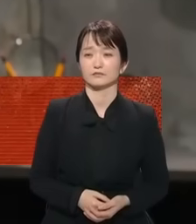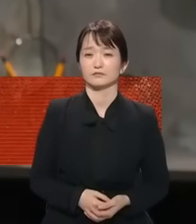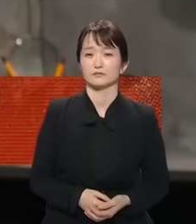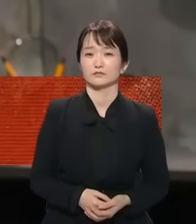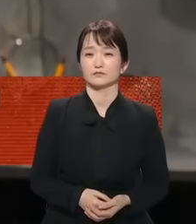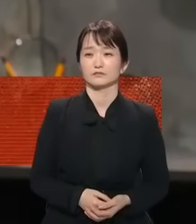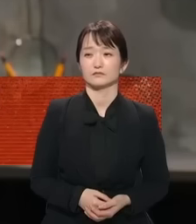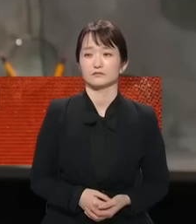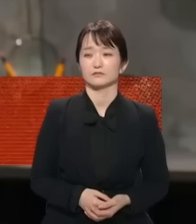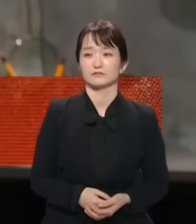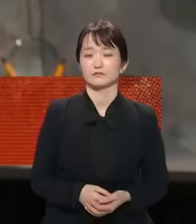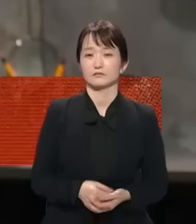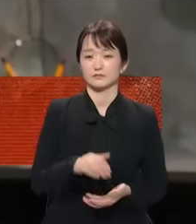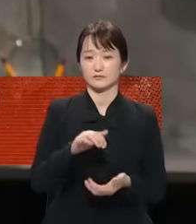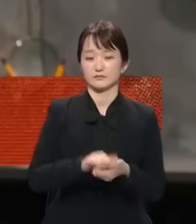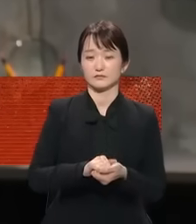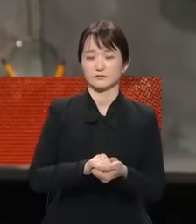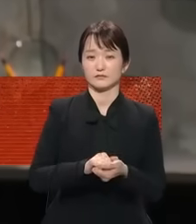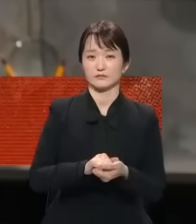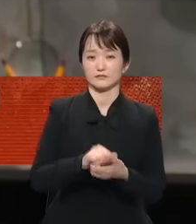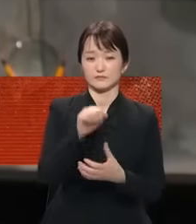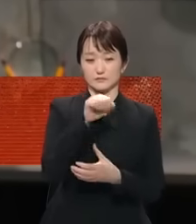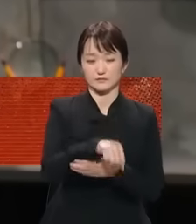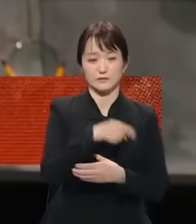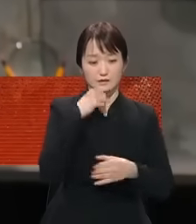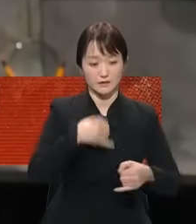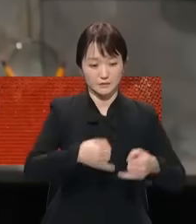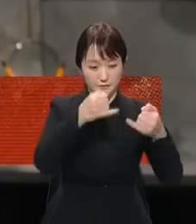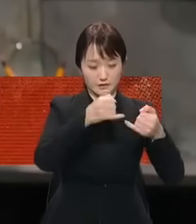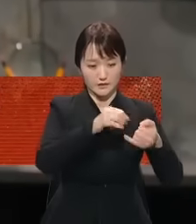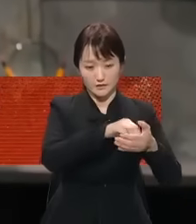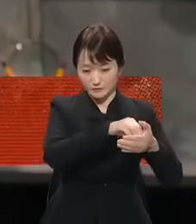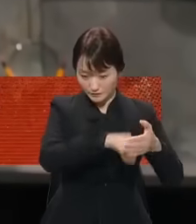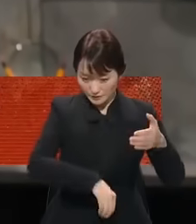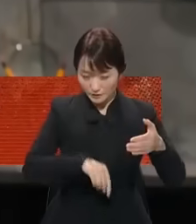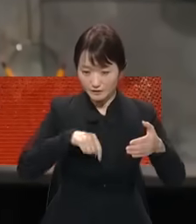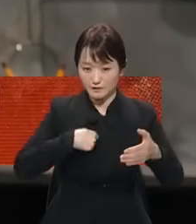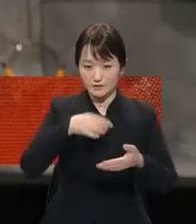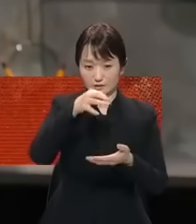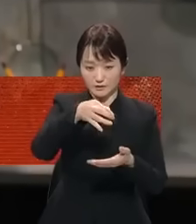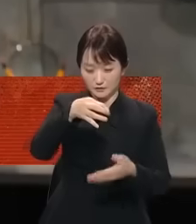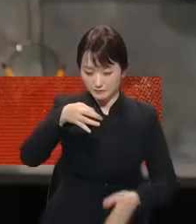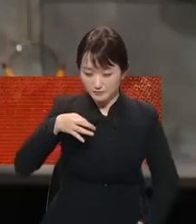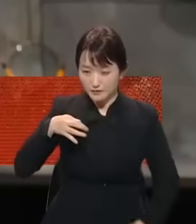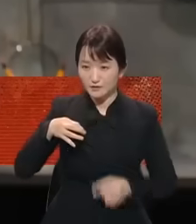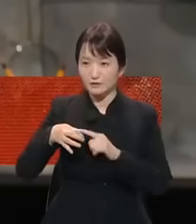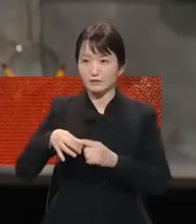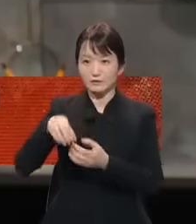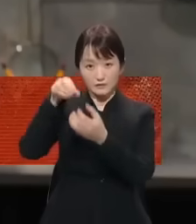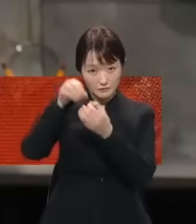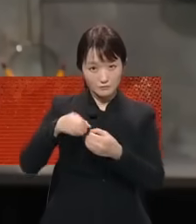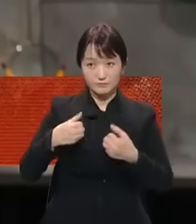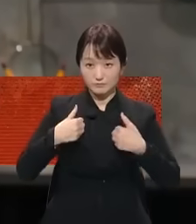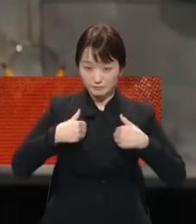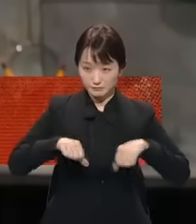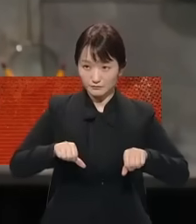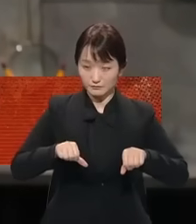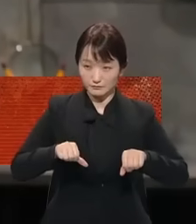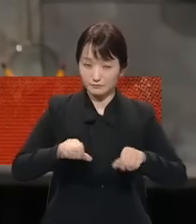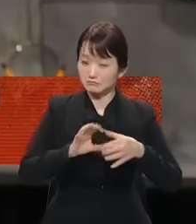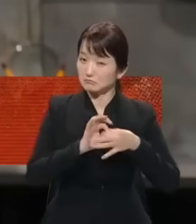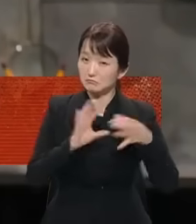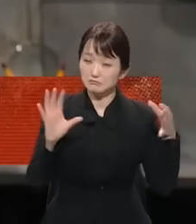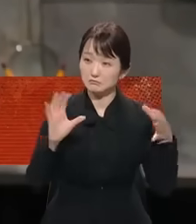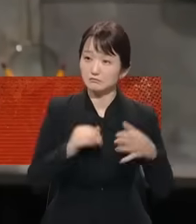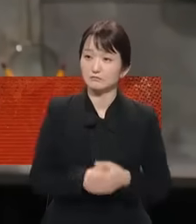승인은 빚을 제하고 이제 자신의 재산을 받겠다는 거기 때문에 상속 포기했다는 면 이제 큰 상관이